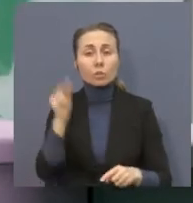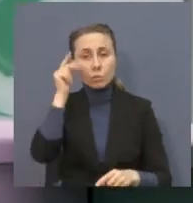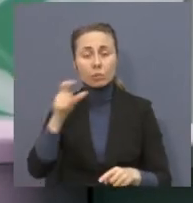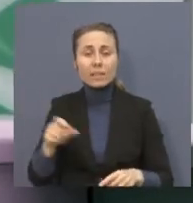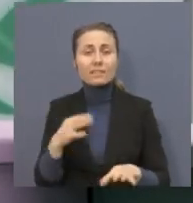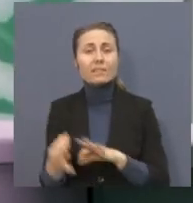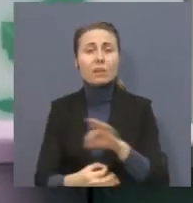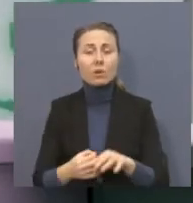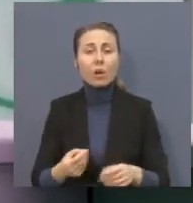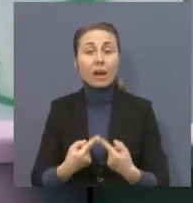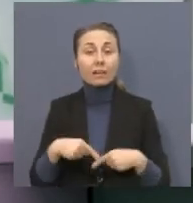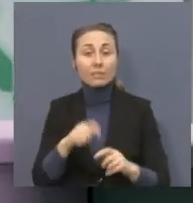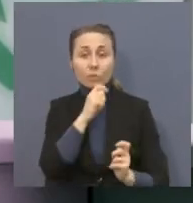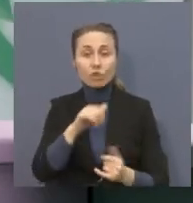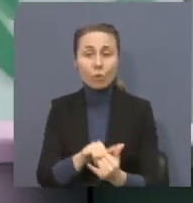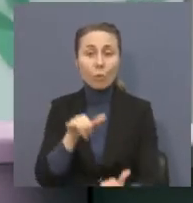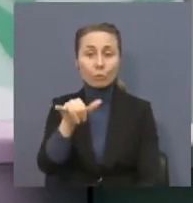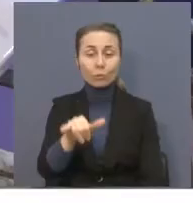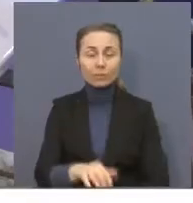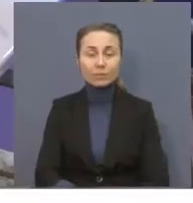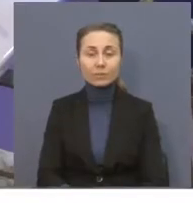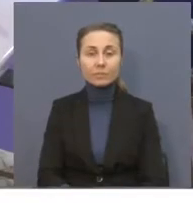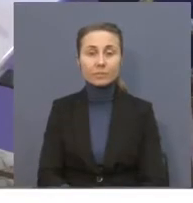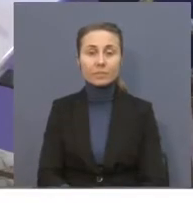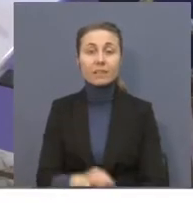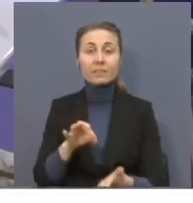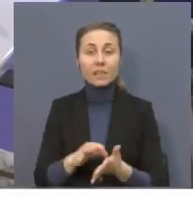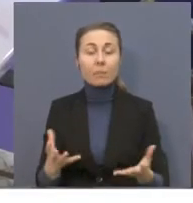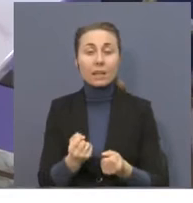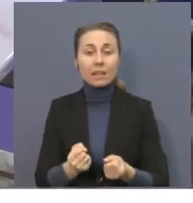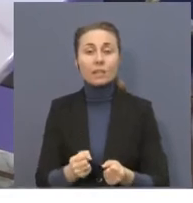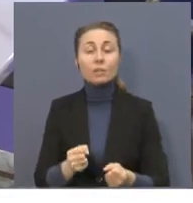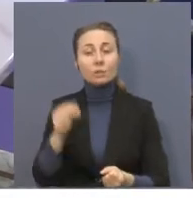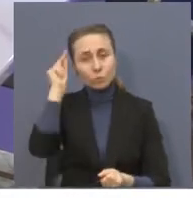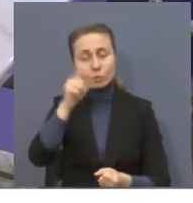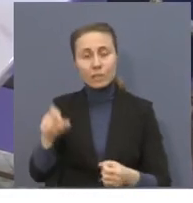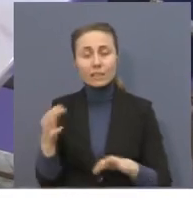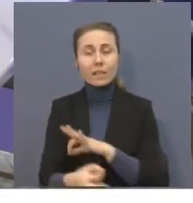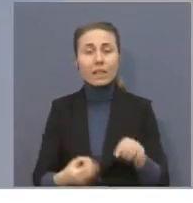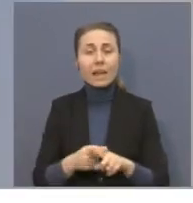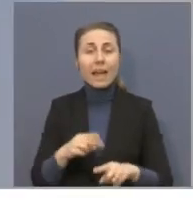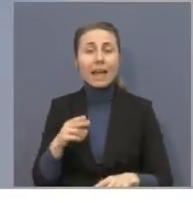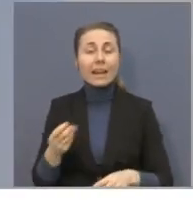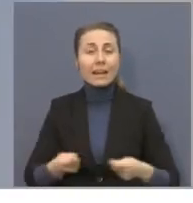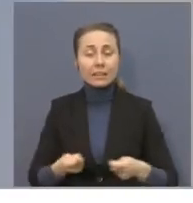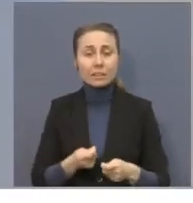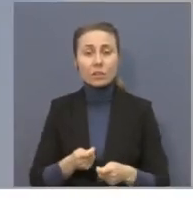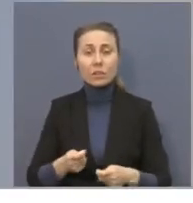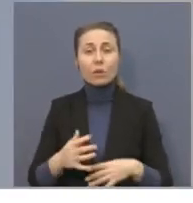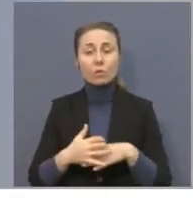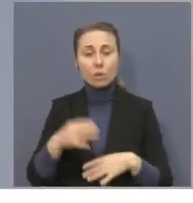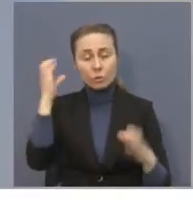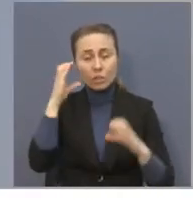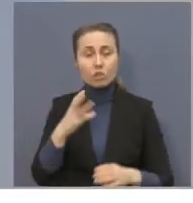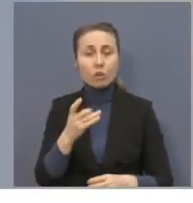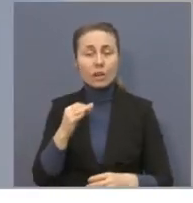организовал вручение ноутбуков. В целях поддержки студентов-сирот по инициативе ректора Кокшетауского университета имени Шукана